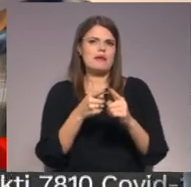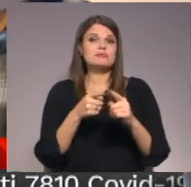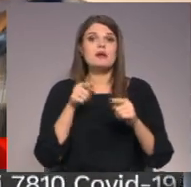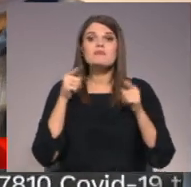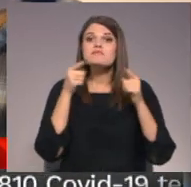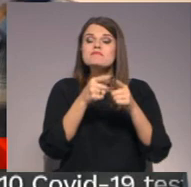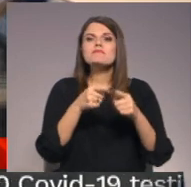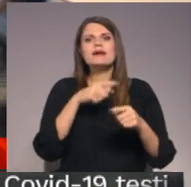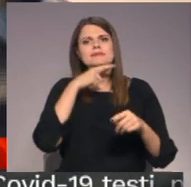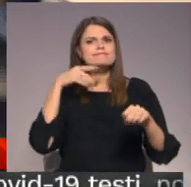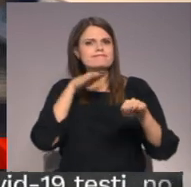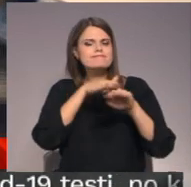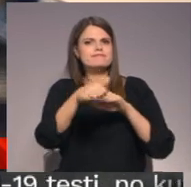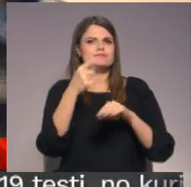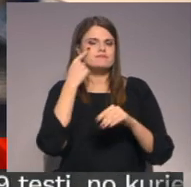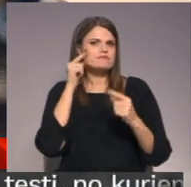mērķis, uz ko mēs ejam, un